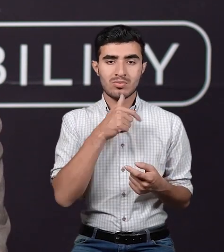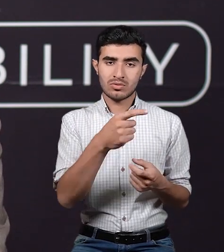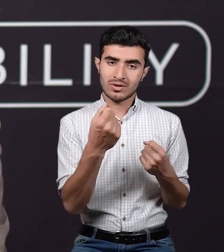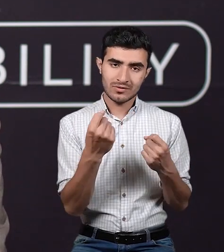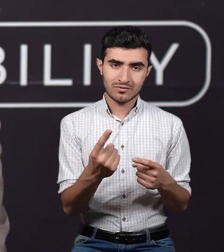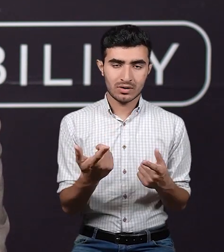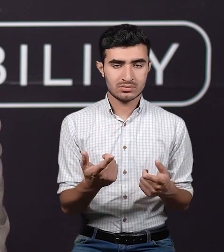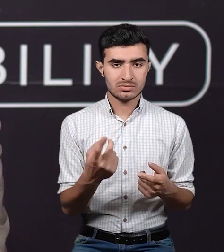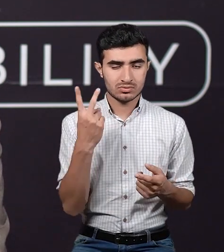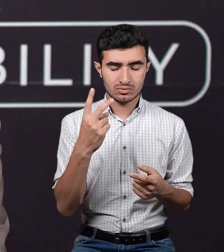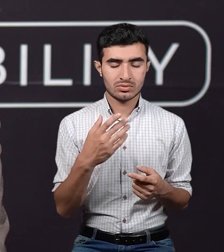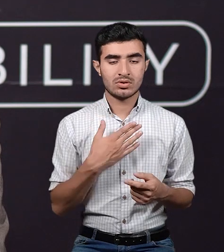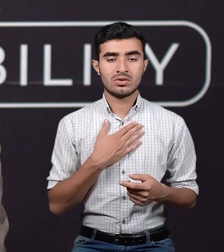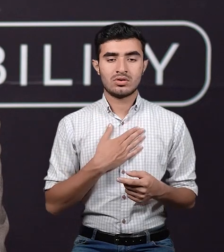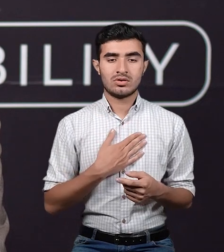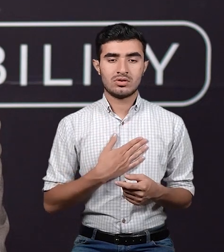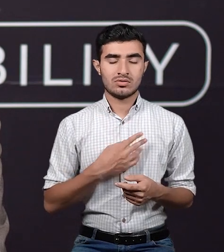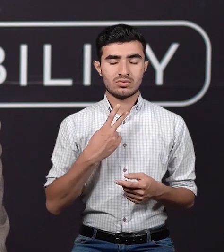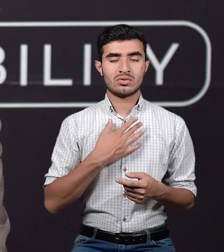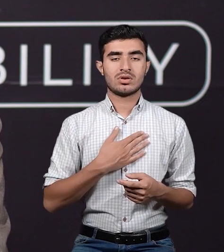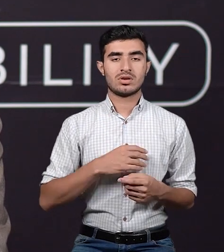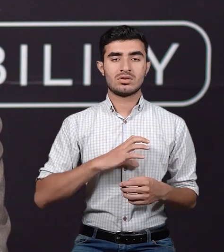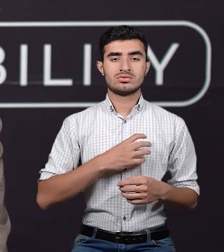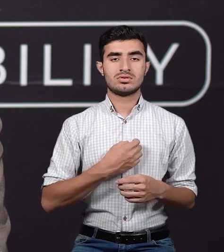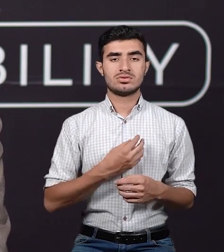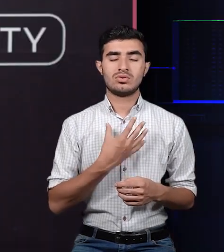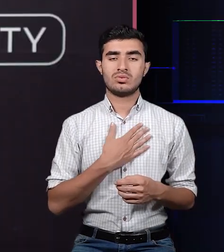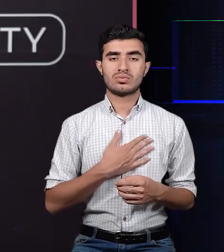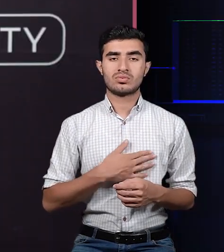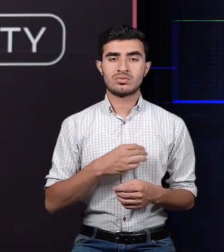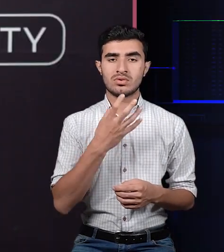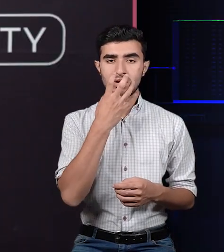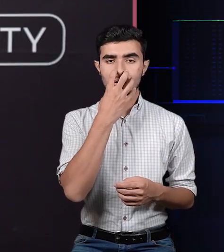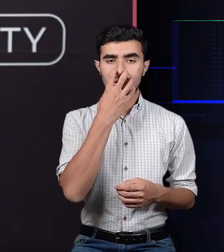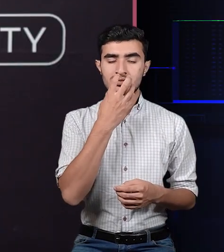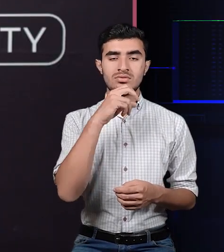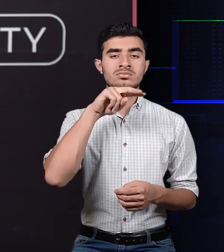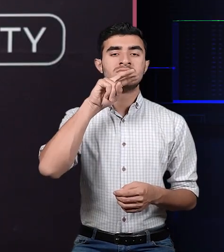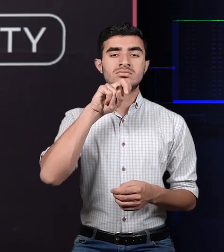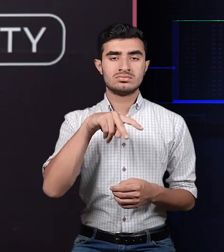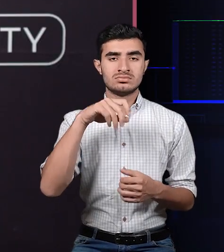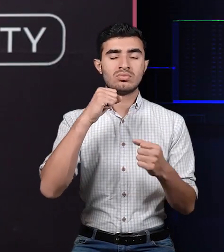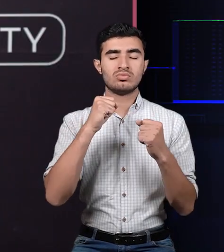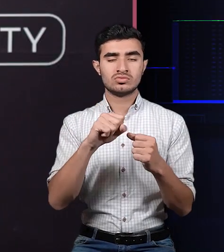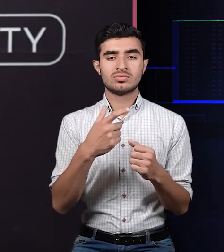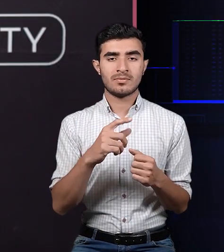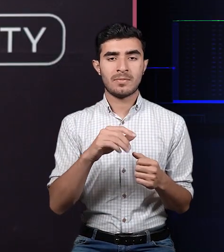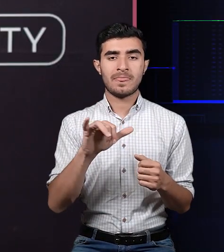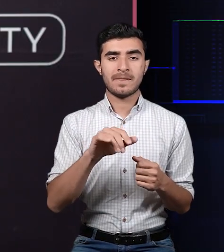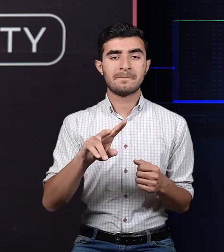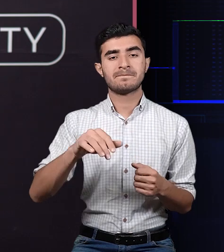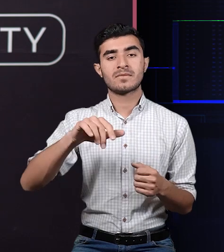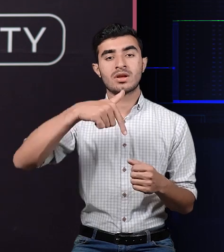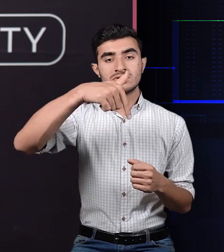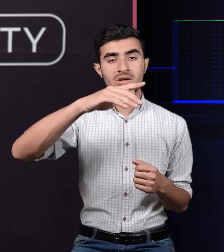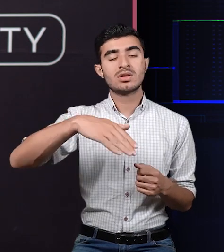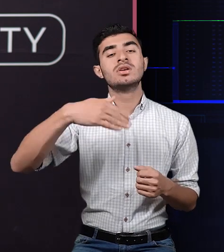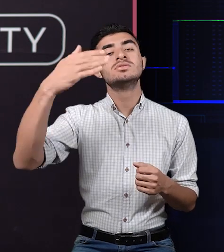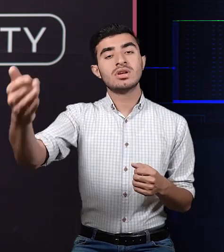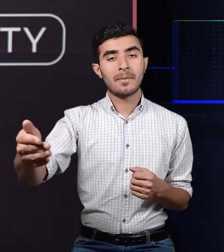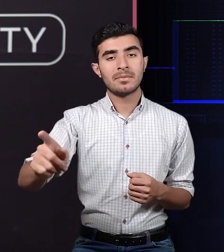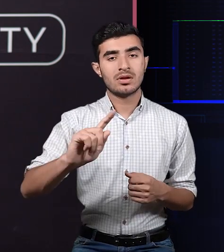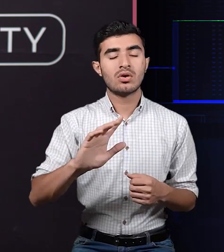اور آکسیجن ماسک سے مشکل سے گزرتی سانسیں۔ ڈاکٹر 7 نمبر بیڈ کے سامنے والے بیڈ پر دم توڑتے ایک نوجوان